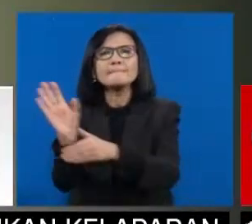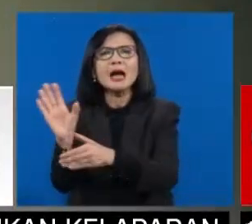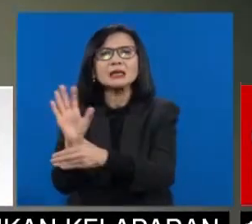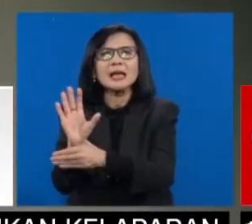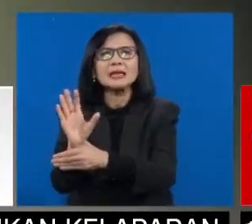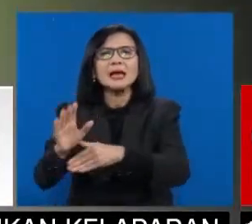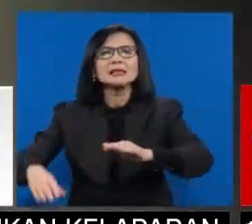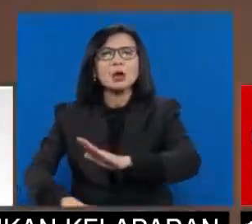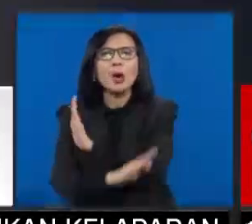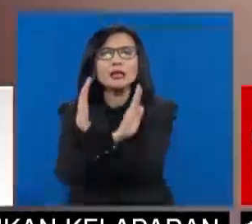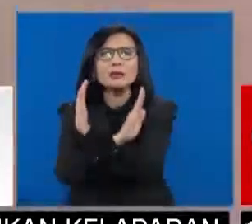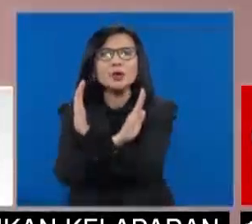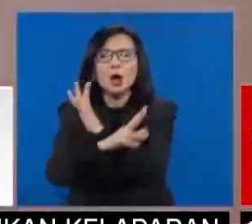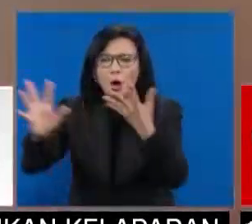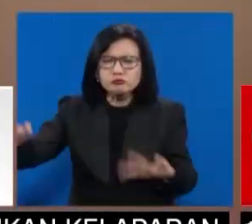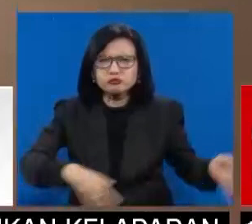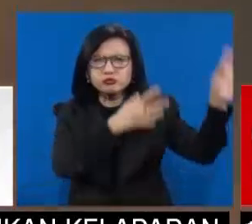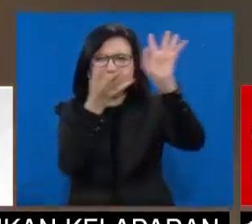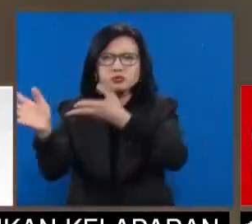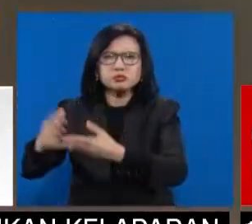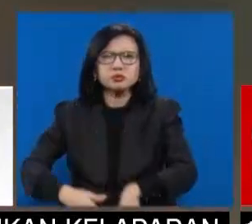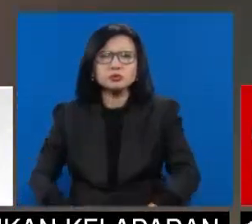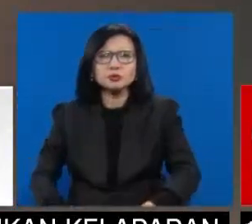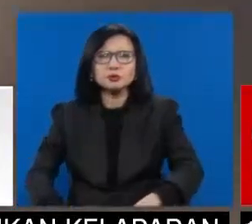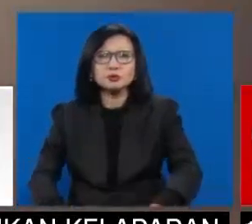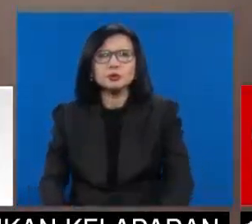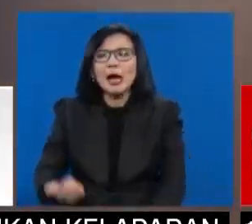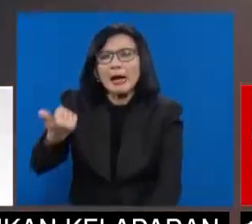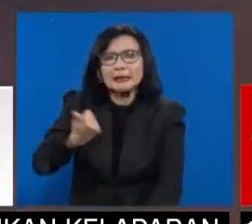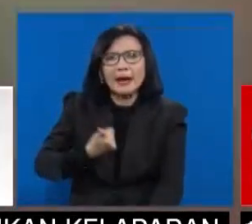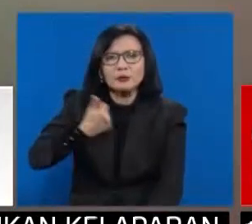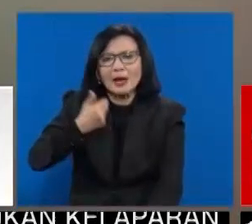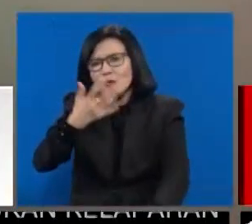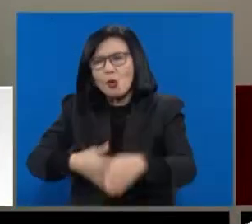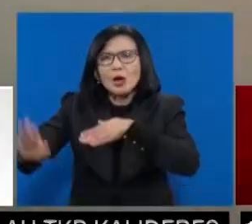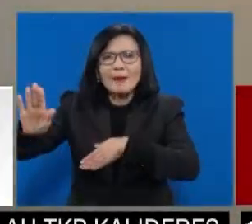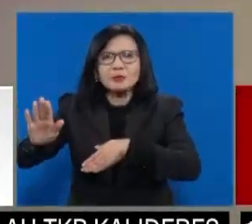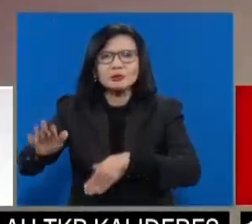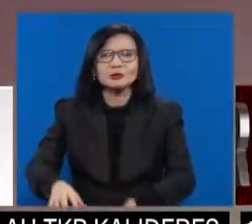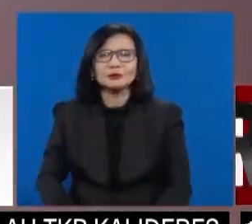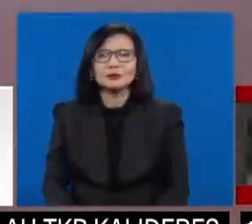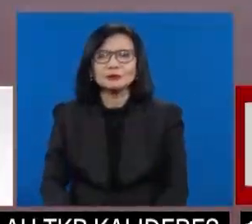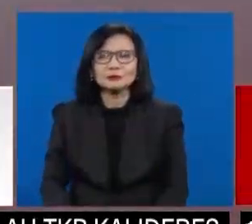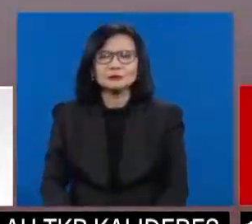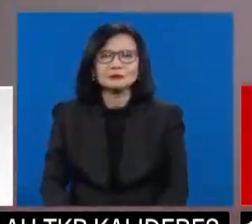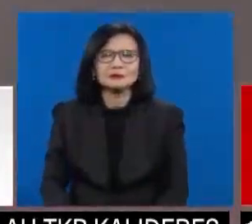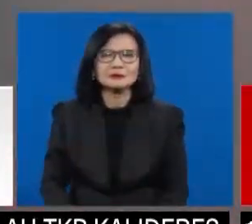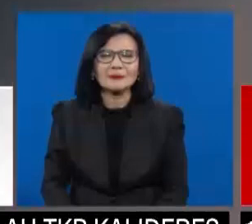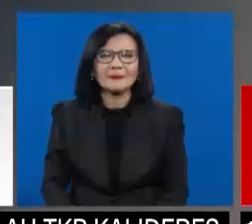sore. Angin kencang merobohkan sejumlah peralatan pesta. Para tamu pun menyelamatkan diri ke tempat aman.